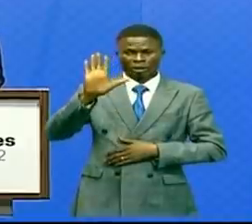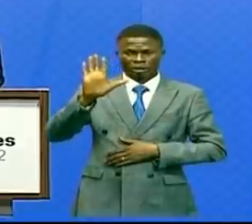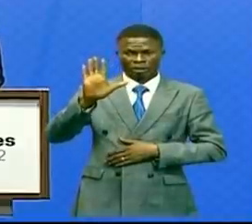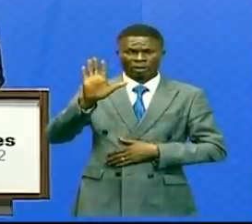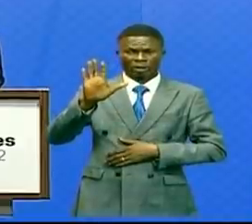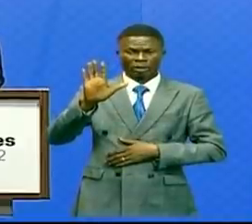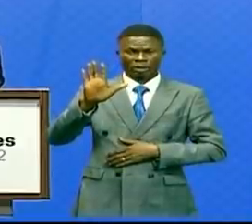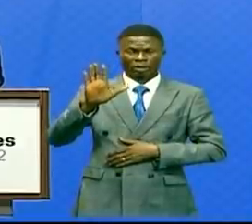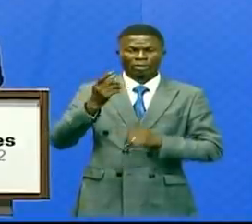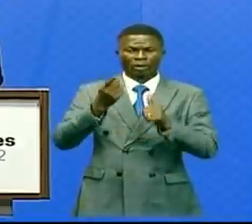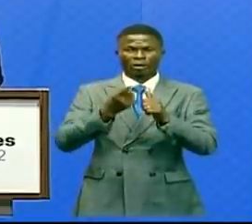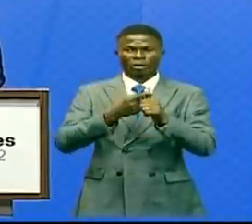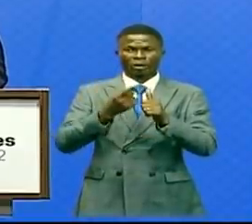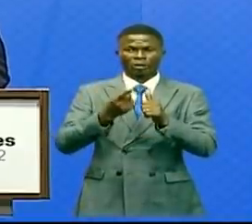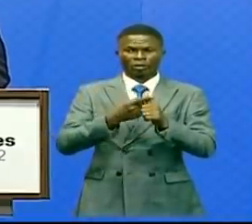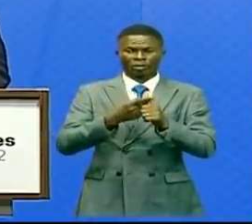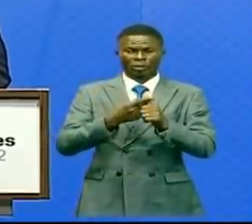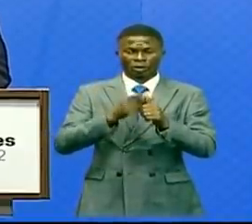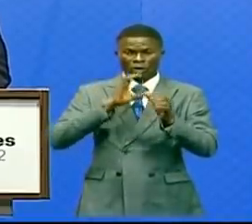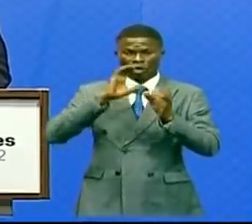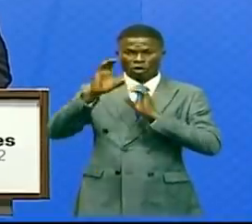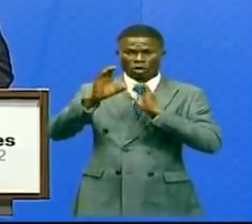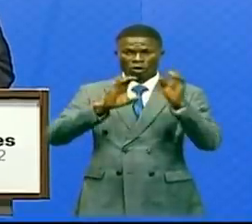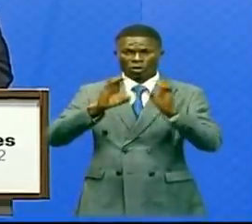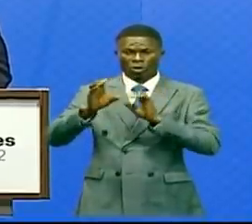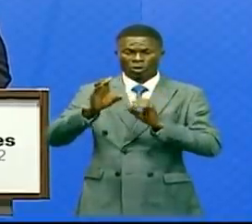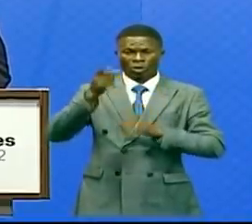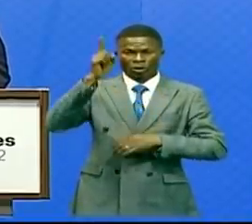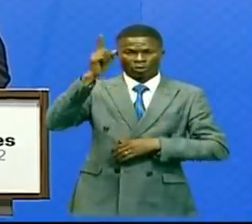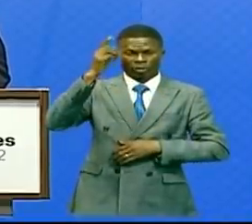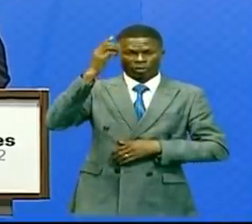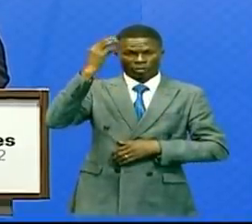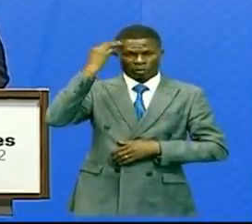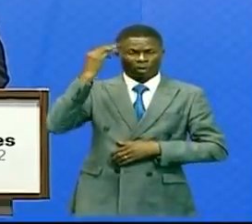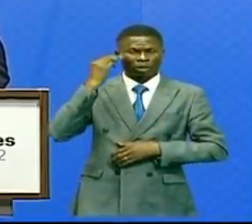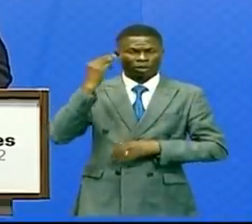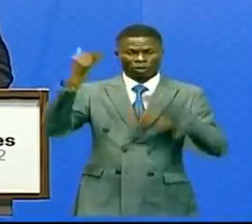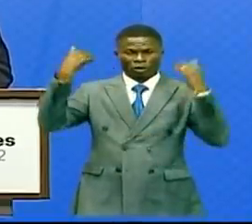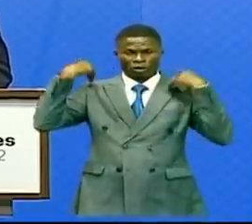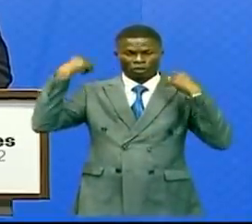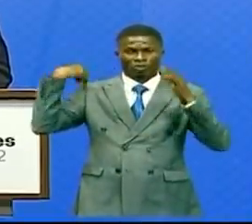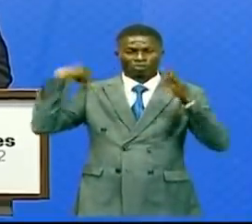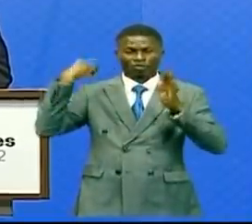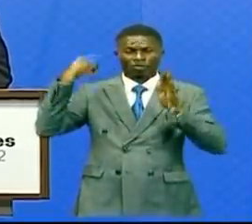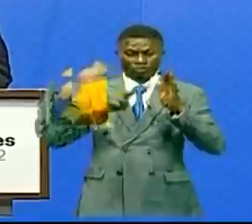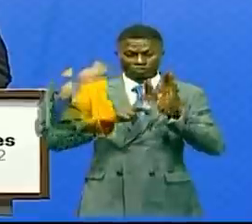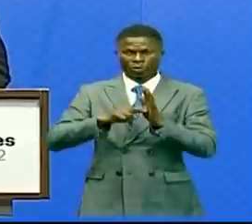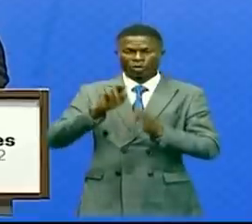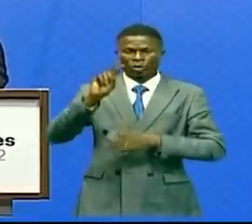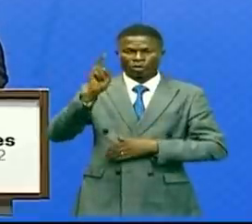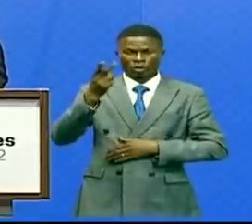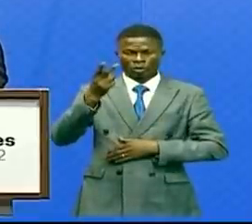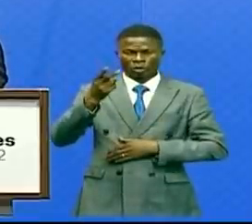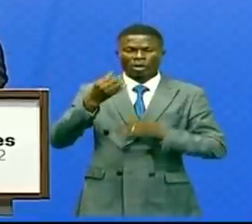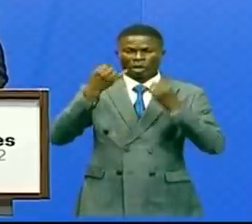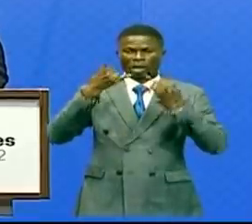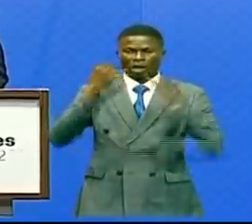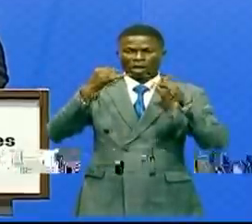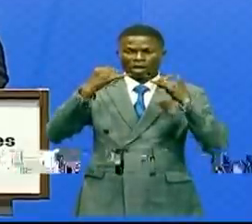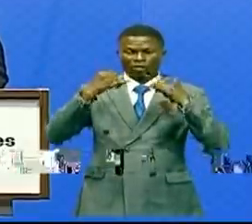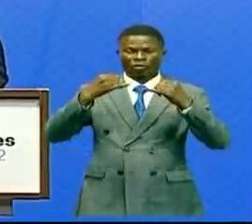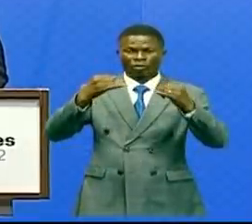jour. 1. Communication du Premier ministre chef du gouvernement. 2. Point